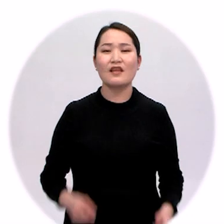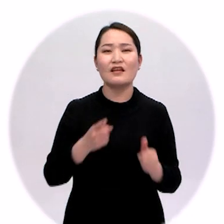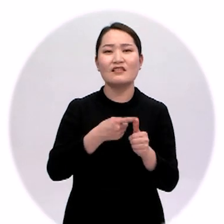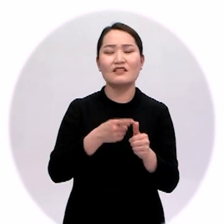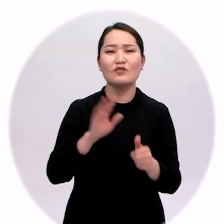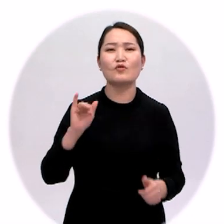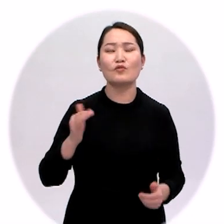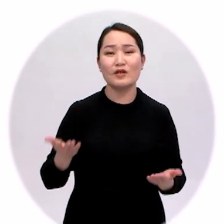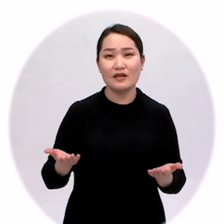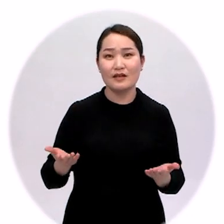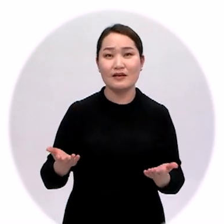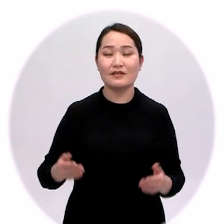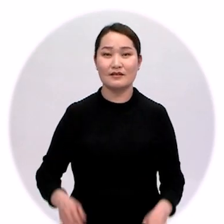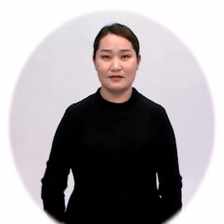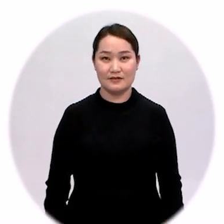юу гэж нэрлэдэг вэ хүүхдүүдээ?